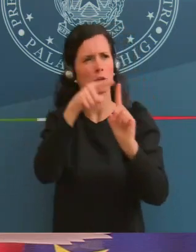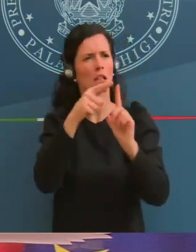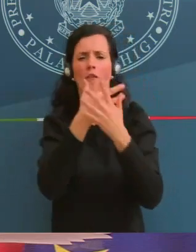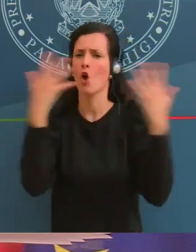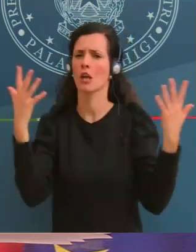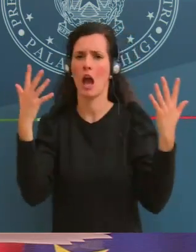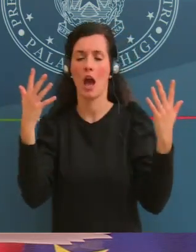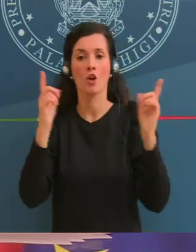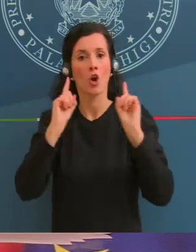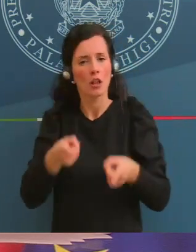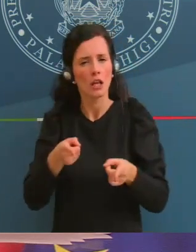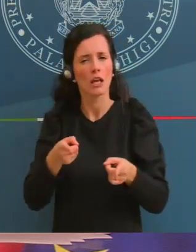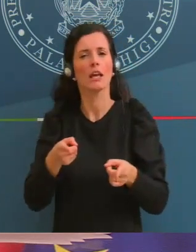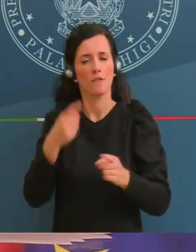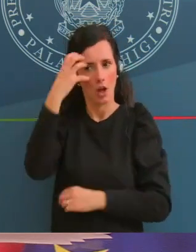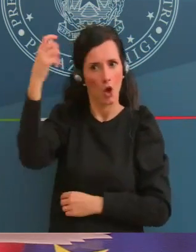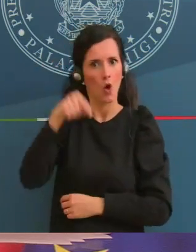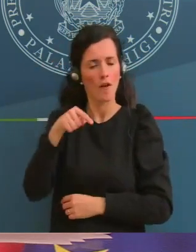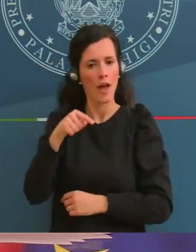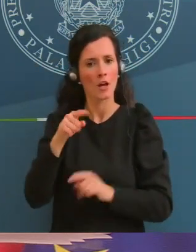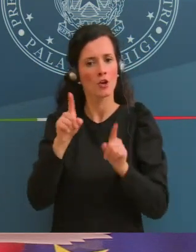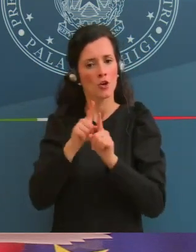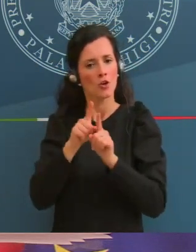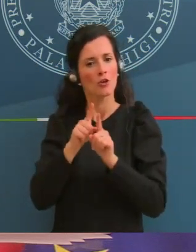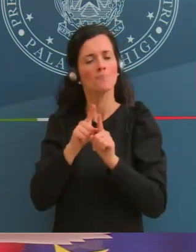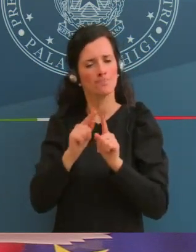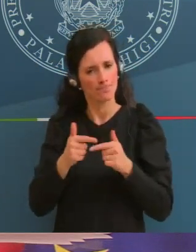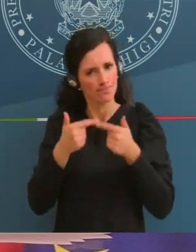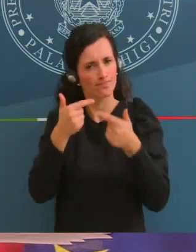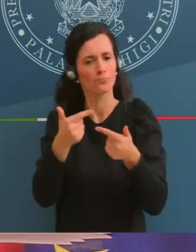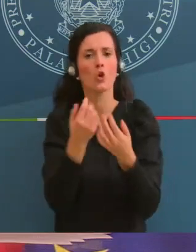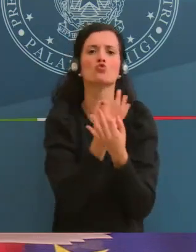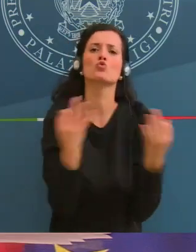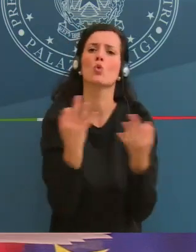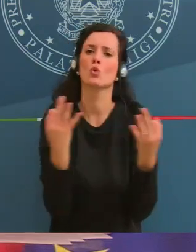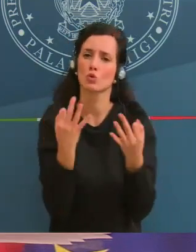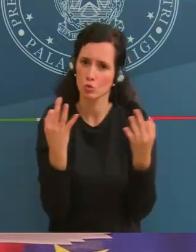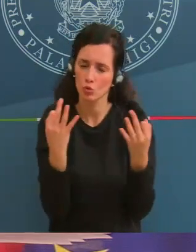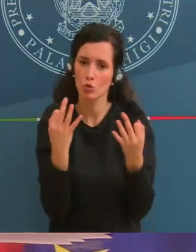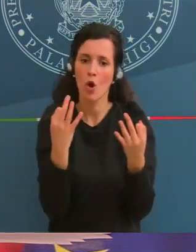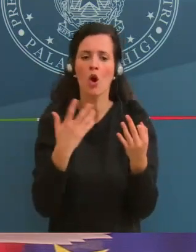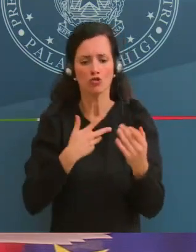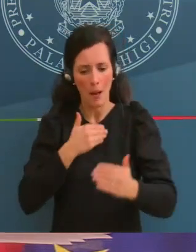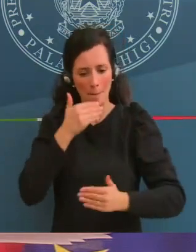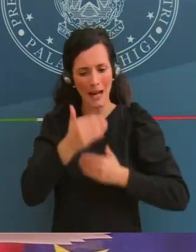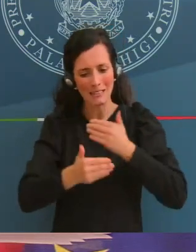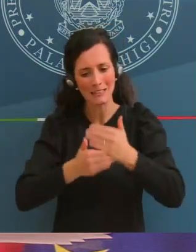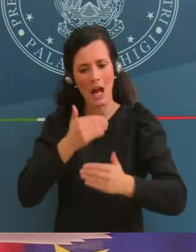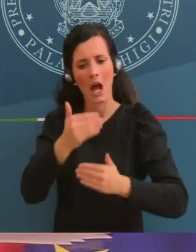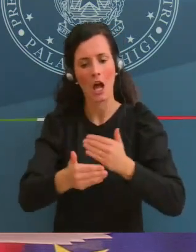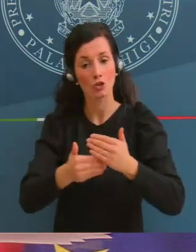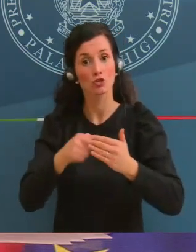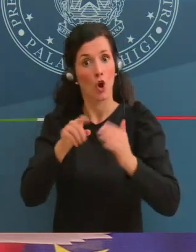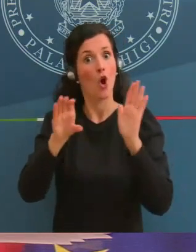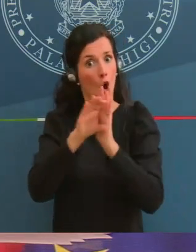di rilievo costituzionale per consentire alle istituzioni di come dire di funzionare ancora meglio di